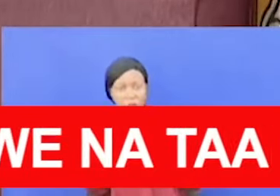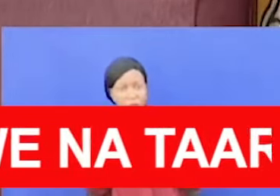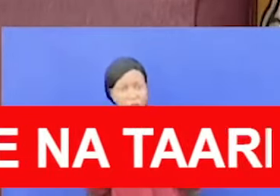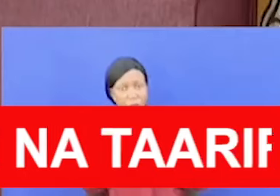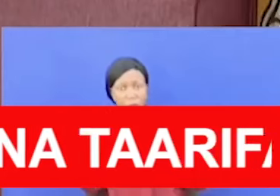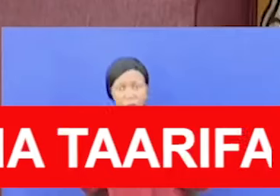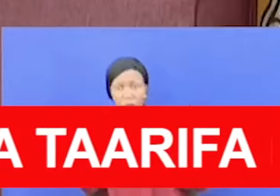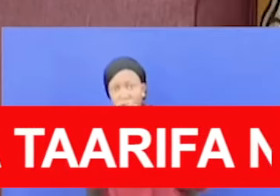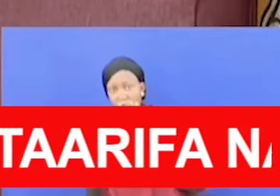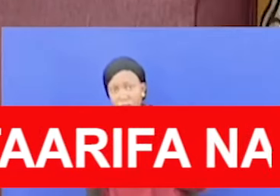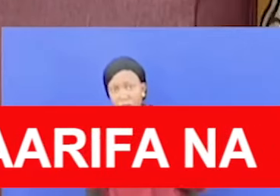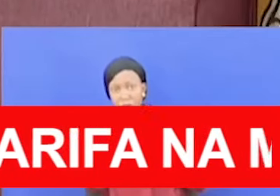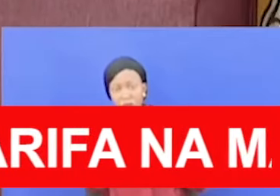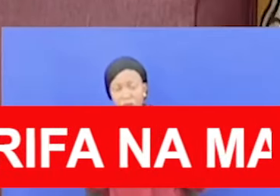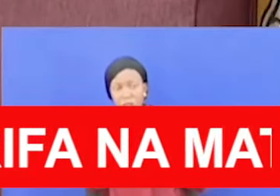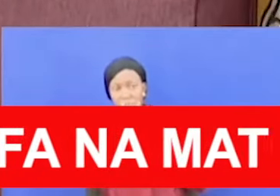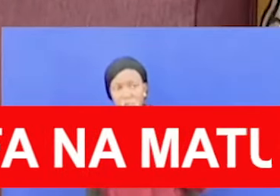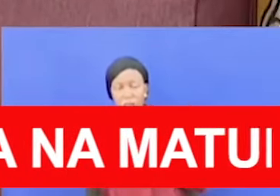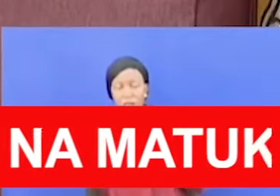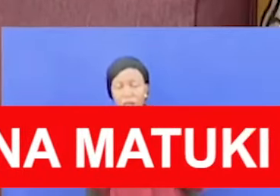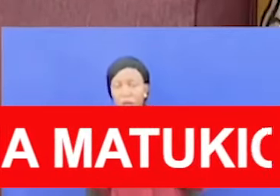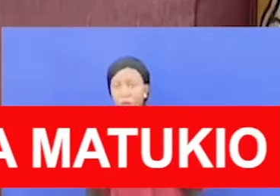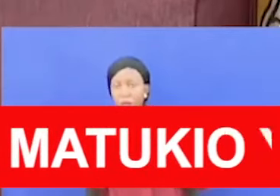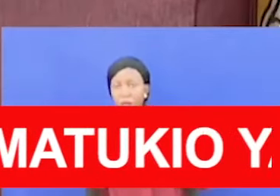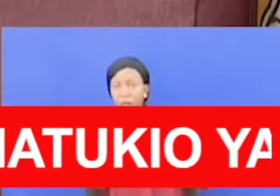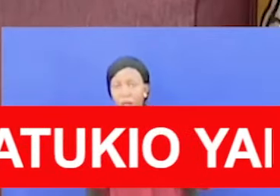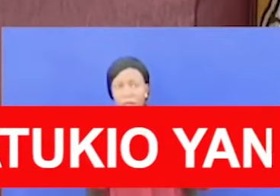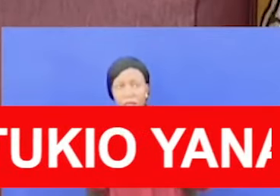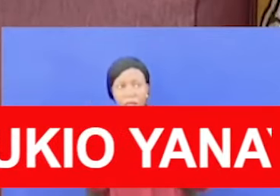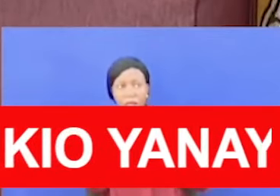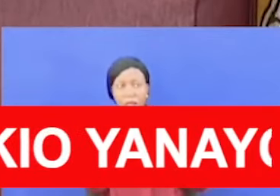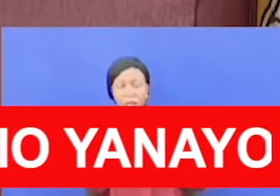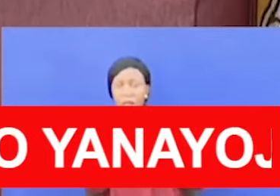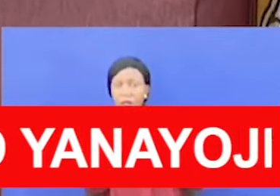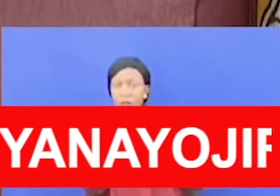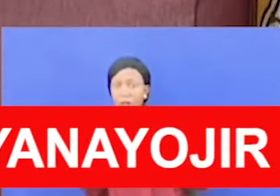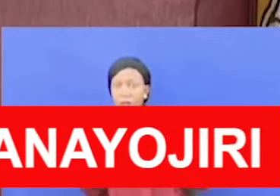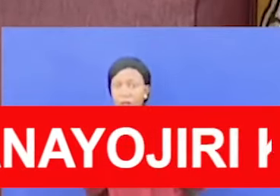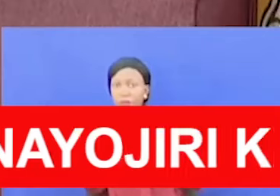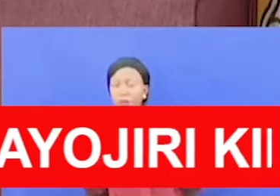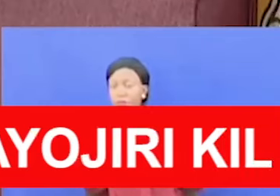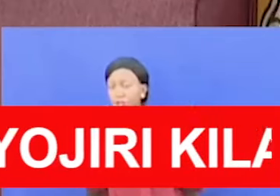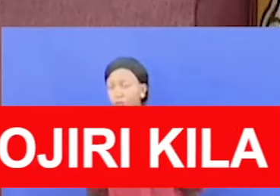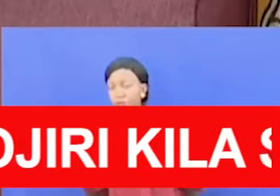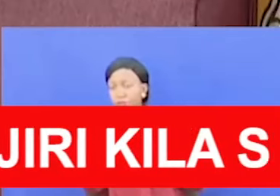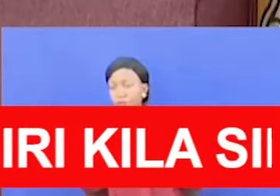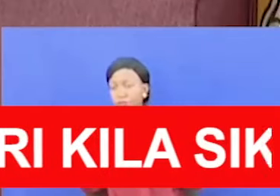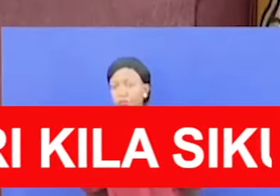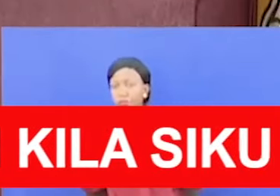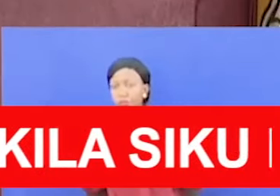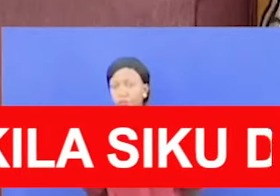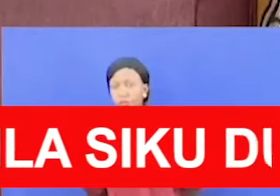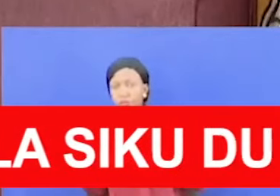waziri husika, ndani ya waziri wa mambo ya ndani, kwenye jambo hili aweze kutoa maelezo kulingana na